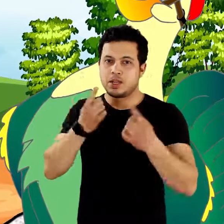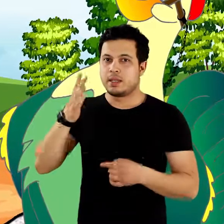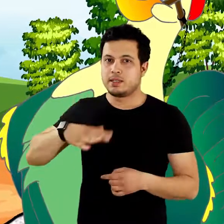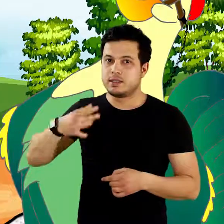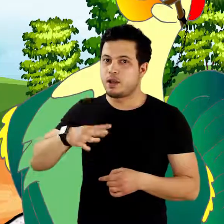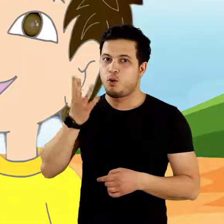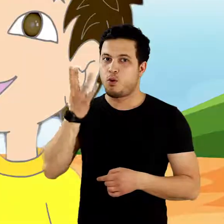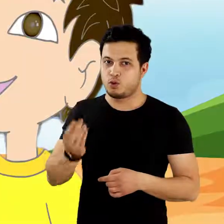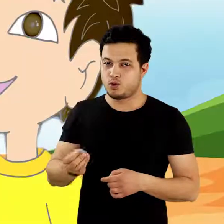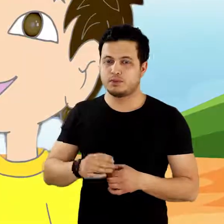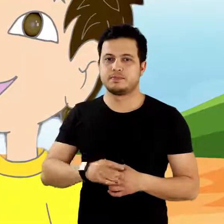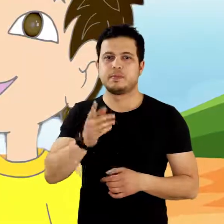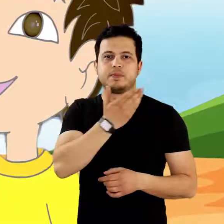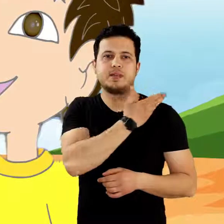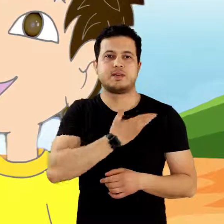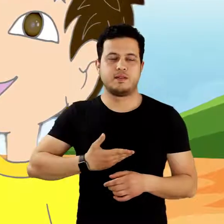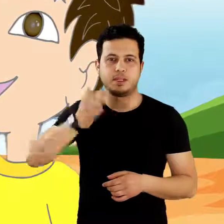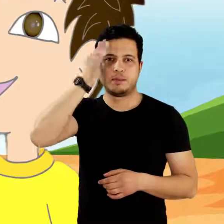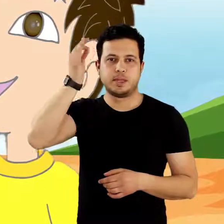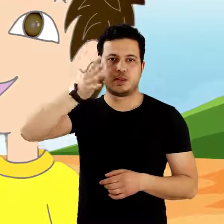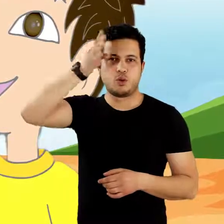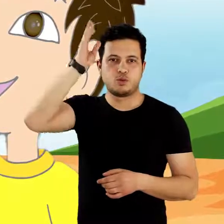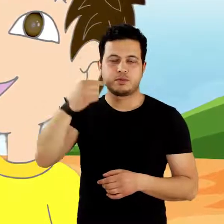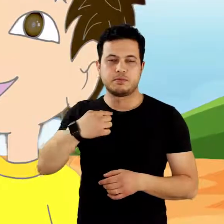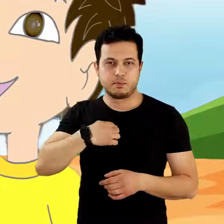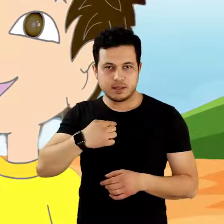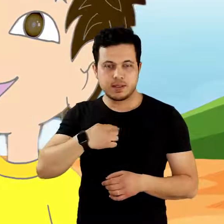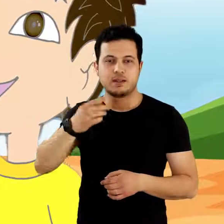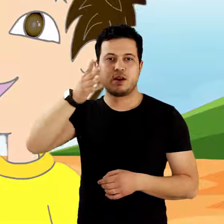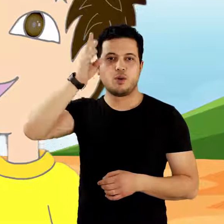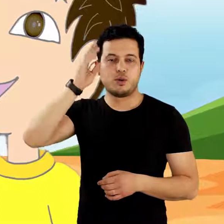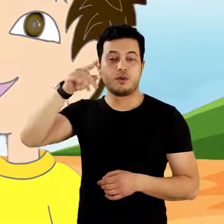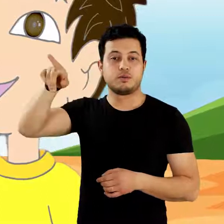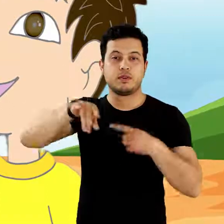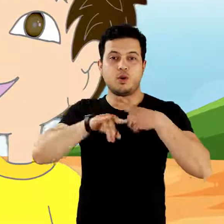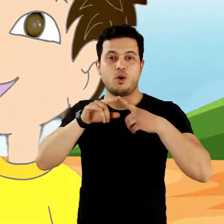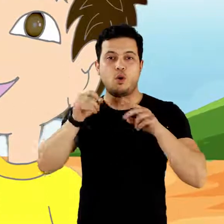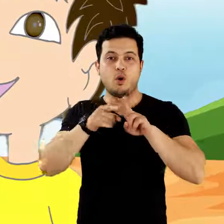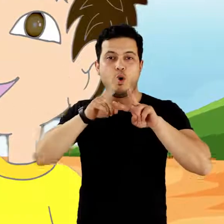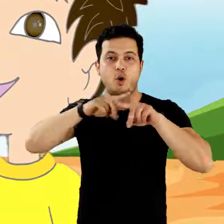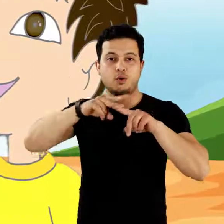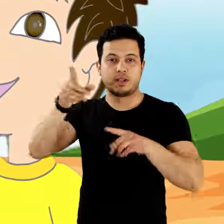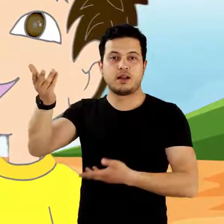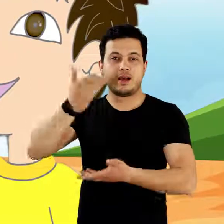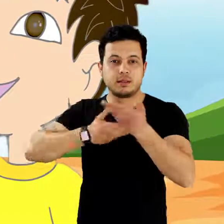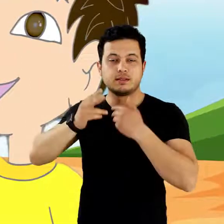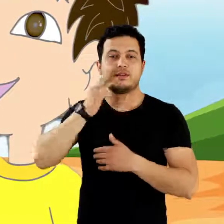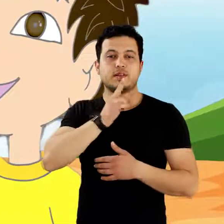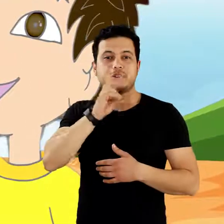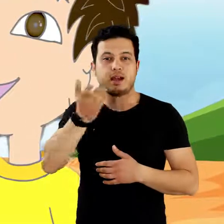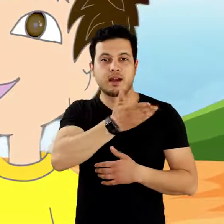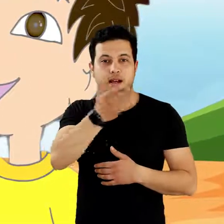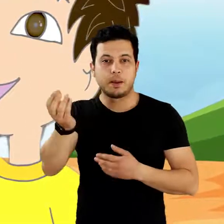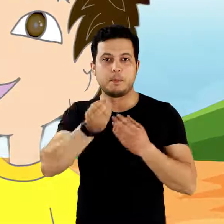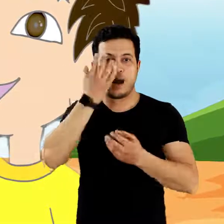oluyorsun. Sevgili Bilge Oroz, dedem bize Honaz'ı anlattı. Honaz'ın rengarenk bahçeleri, kiraz